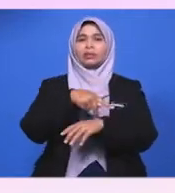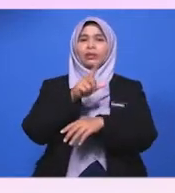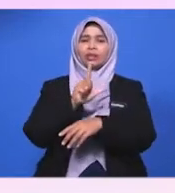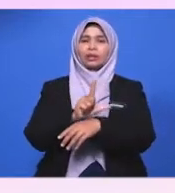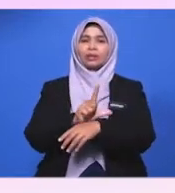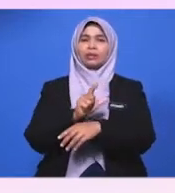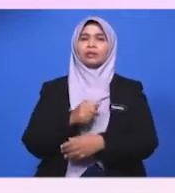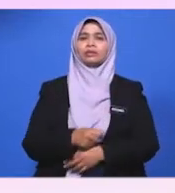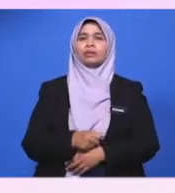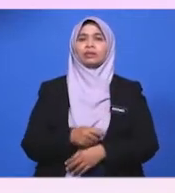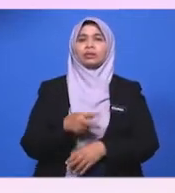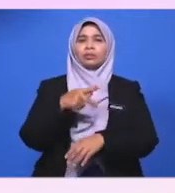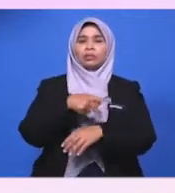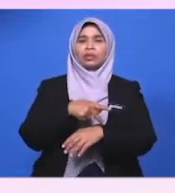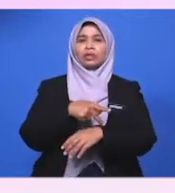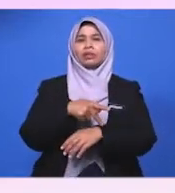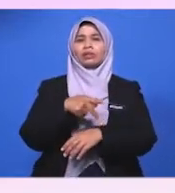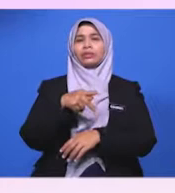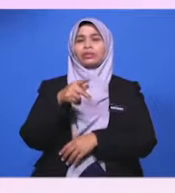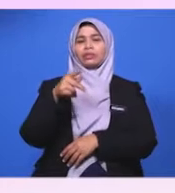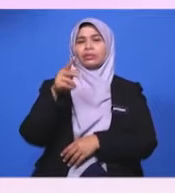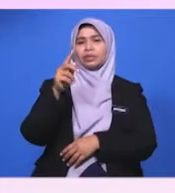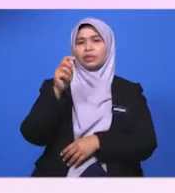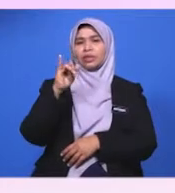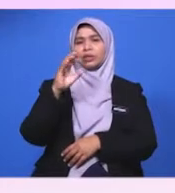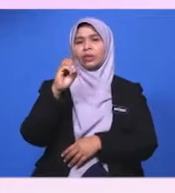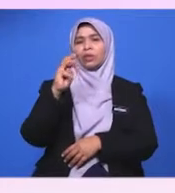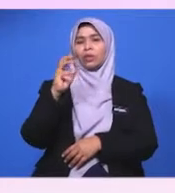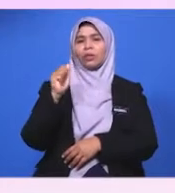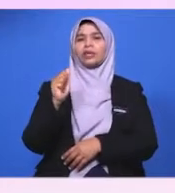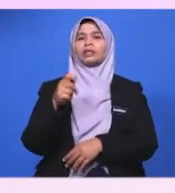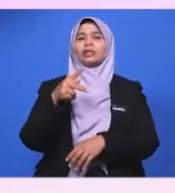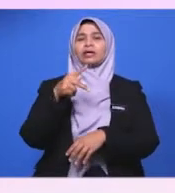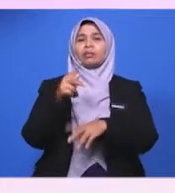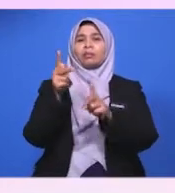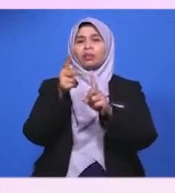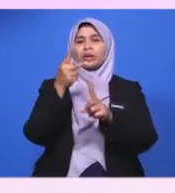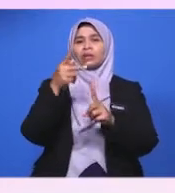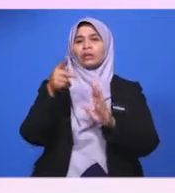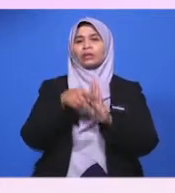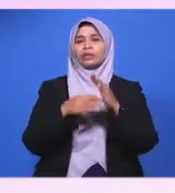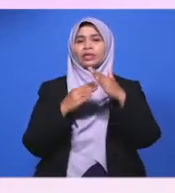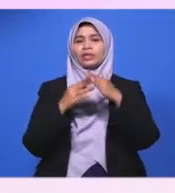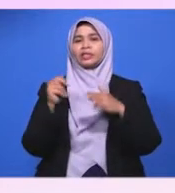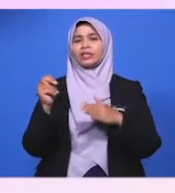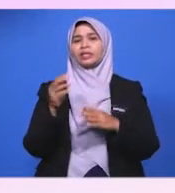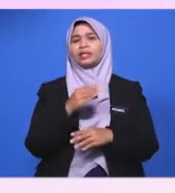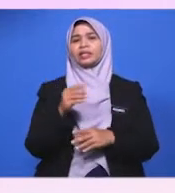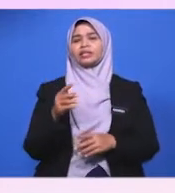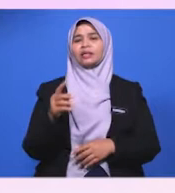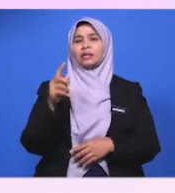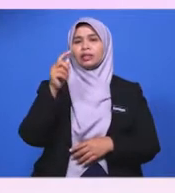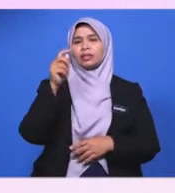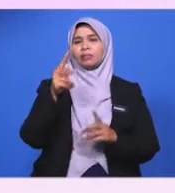Langkawi, Pulau Tioman, Pulau Perhentian, Taman Negara Niah dan